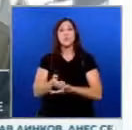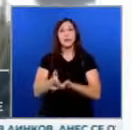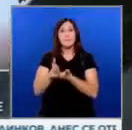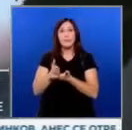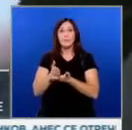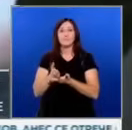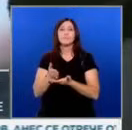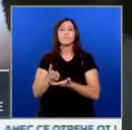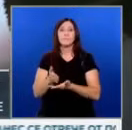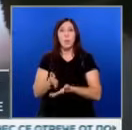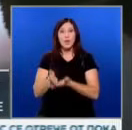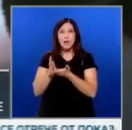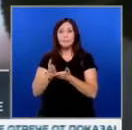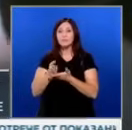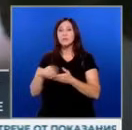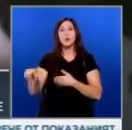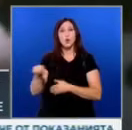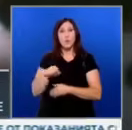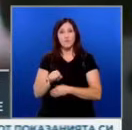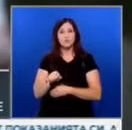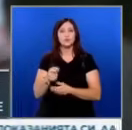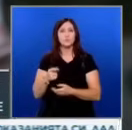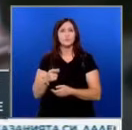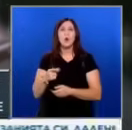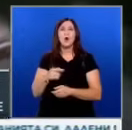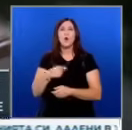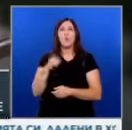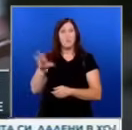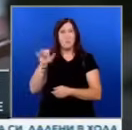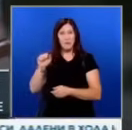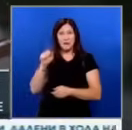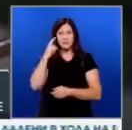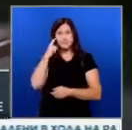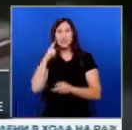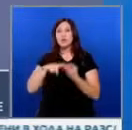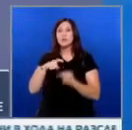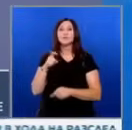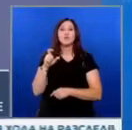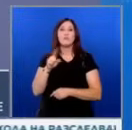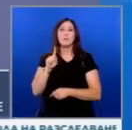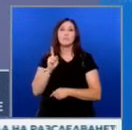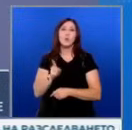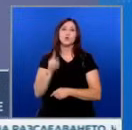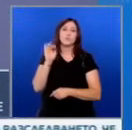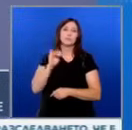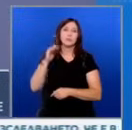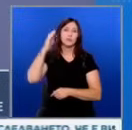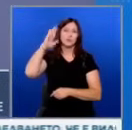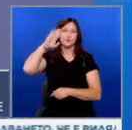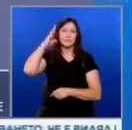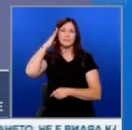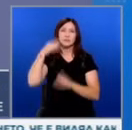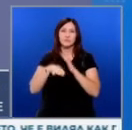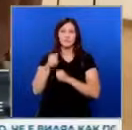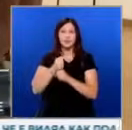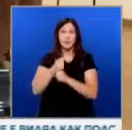на президента Радев. От столетницата смятат, че Калин Стоянов не може да бъде служебен министър на вътрешните работи, а Димитър